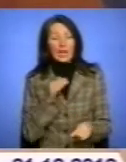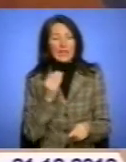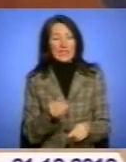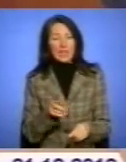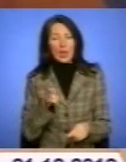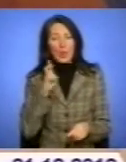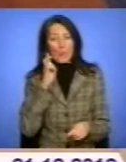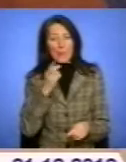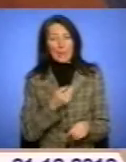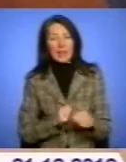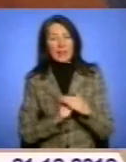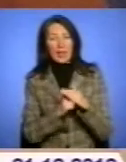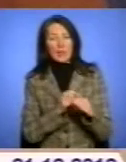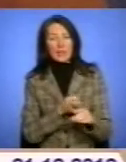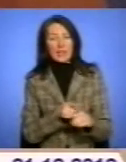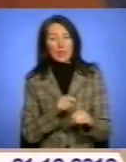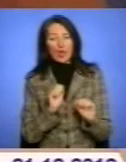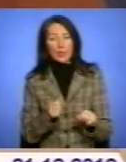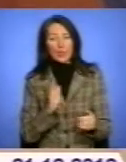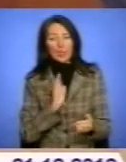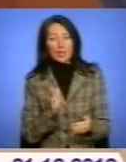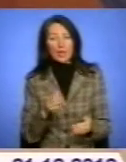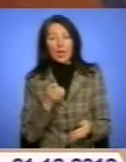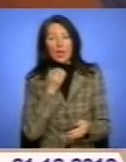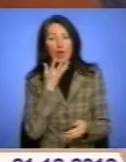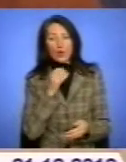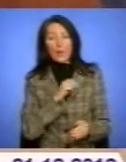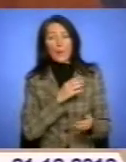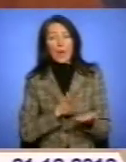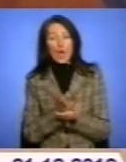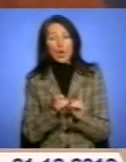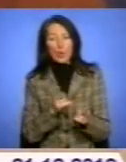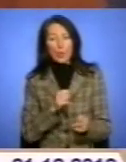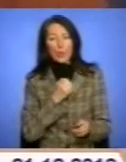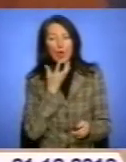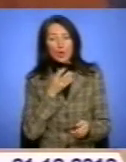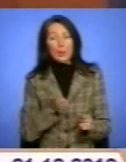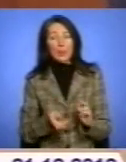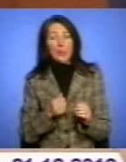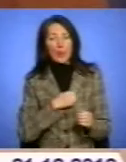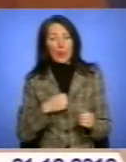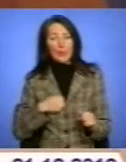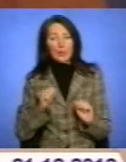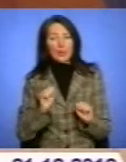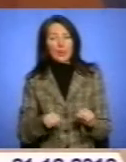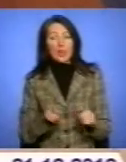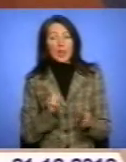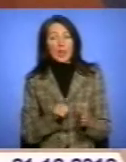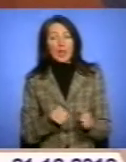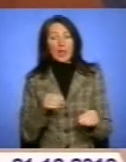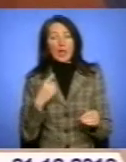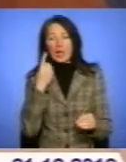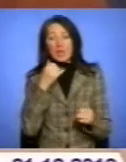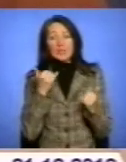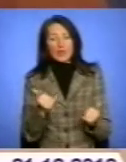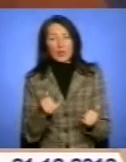хорошим хірургом, хорошим терапевтом. Ці лікарні повинні розпалагати сучасним діагностичним обладнанням, сучасним